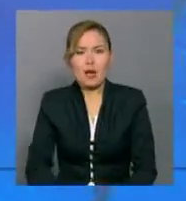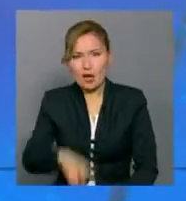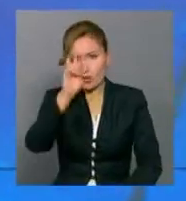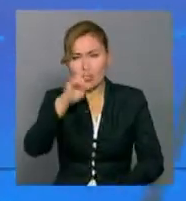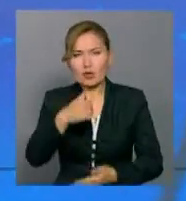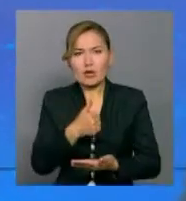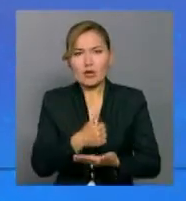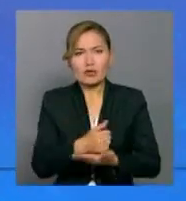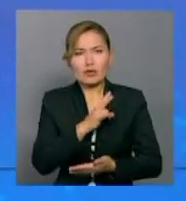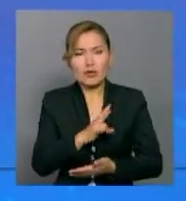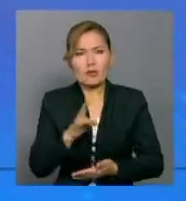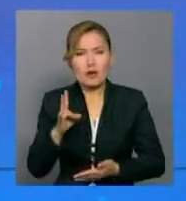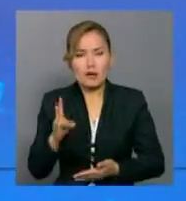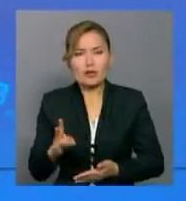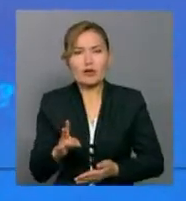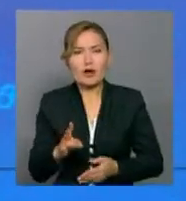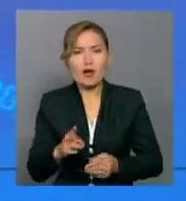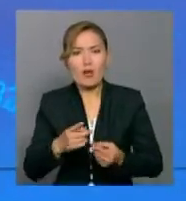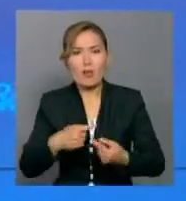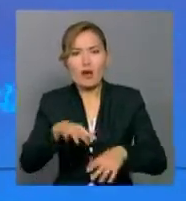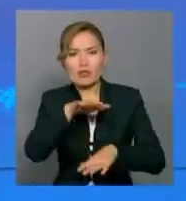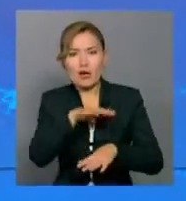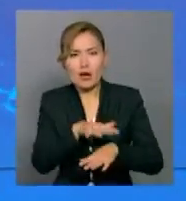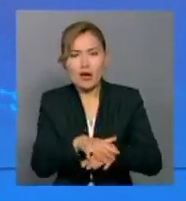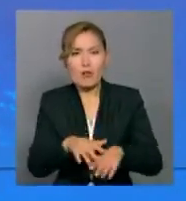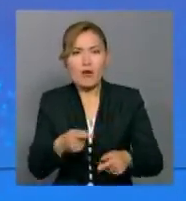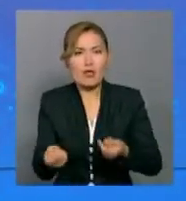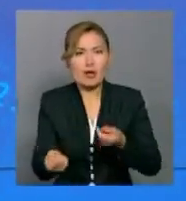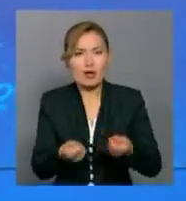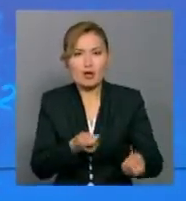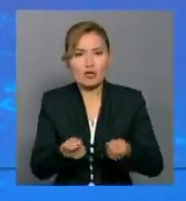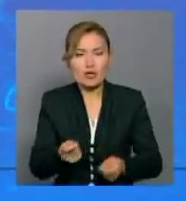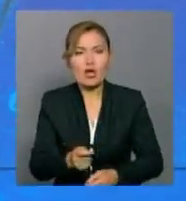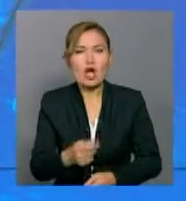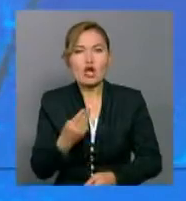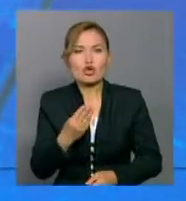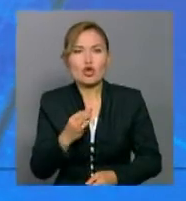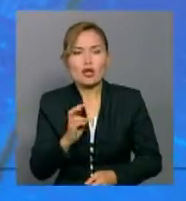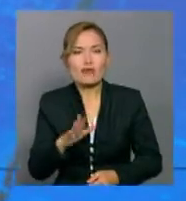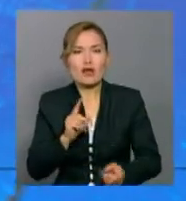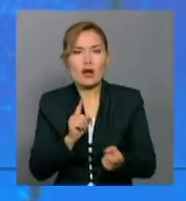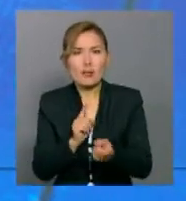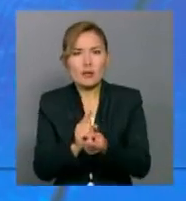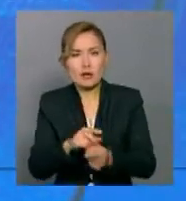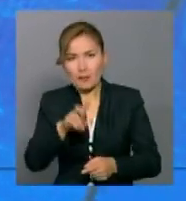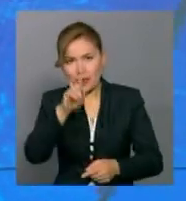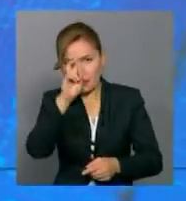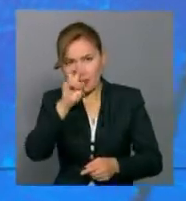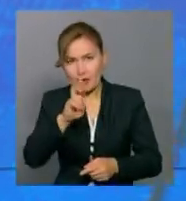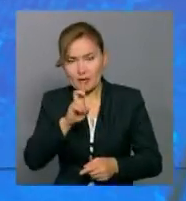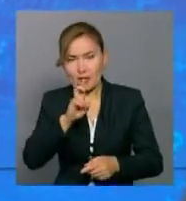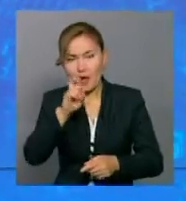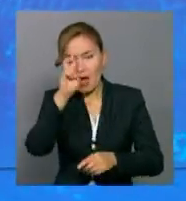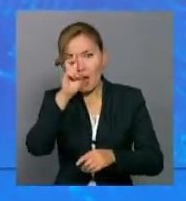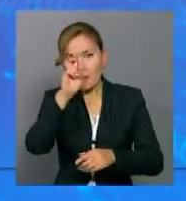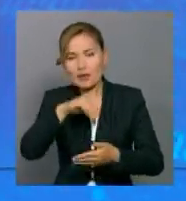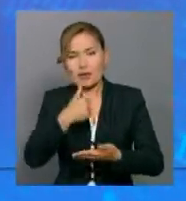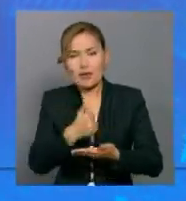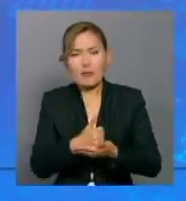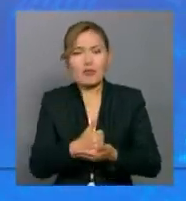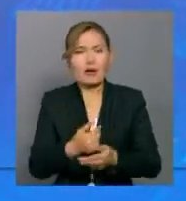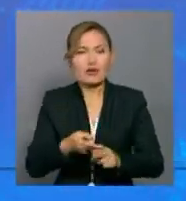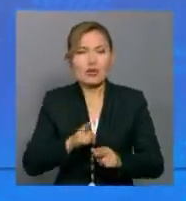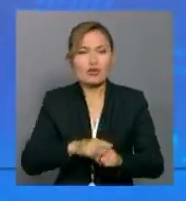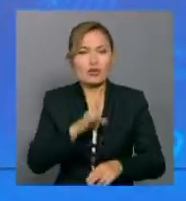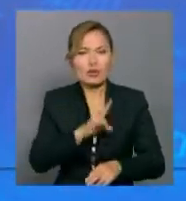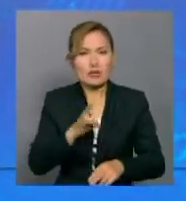Сондай-ақ елбасы Самұрық-Қазына акционерлік қоғамының басқарма төрағасы Өмірзақ Шөкеевті қабылдады. Президент еліміздің экономикасында қордың маңызды